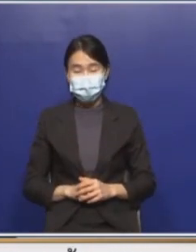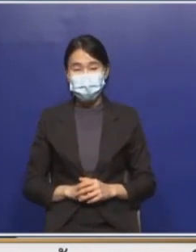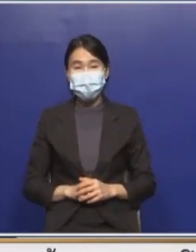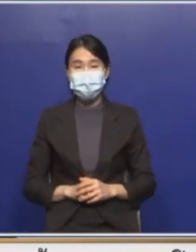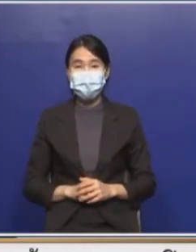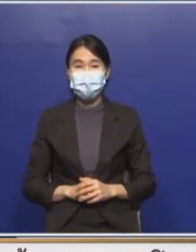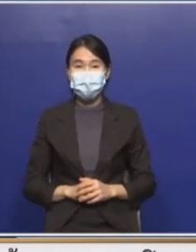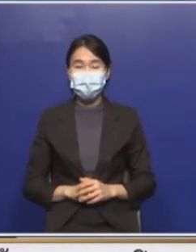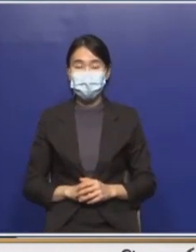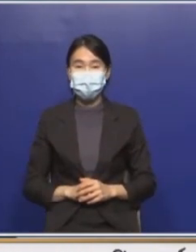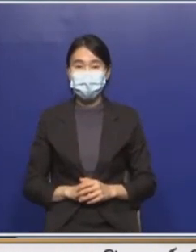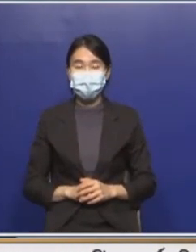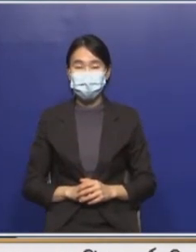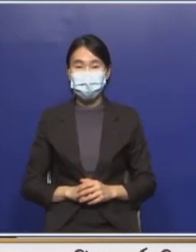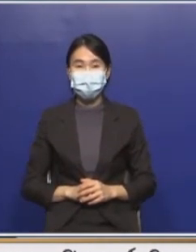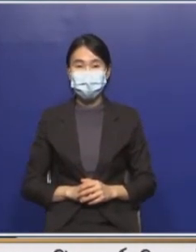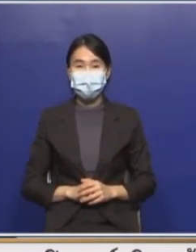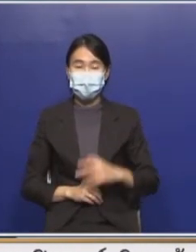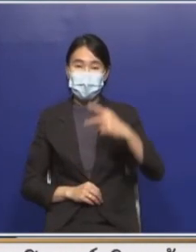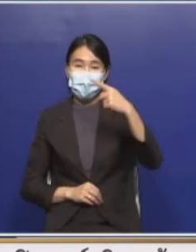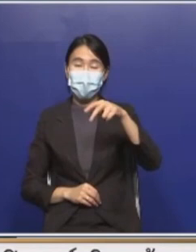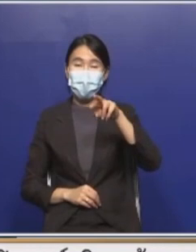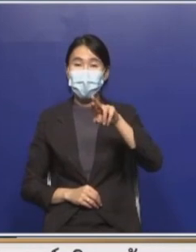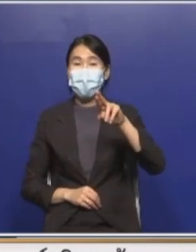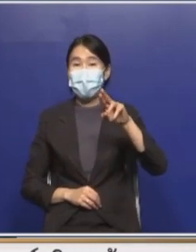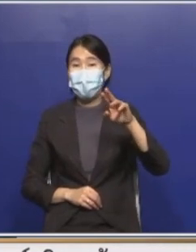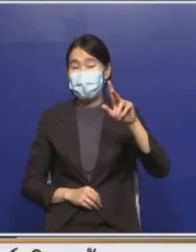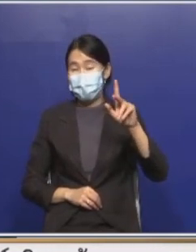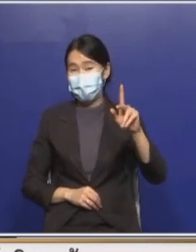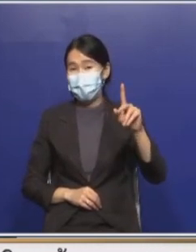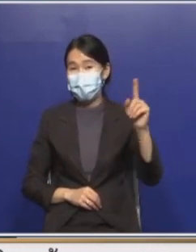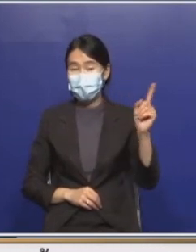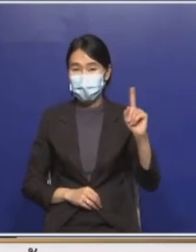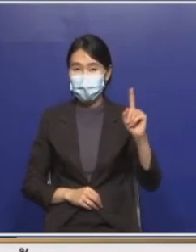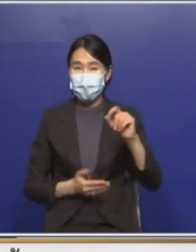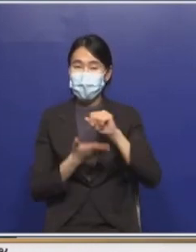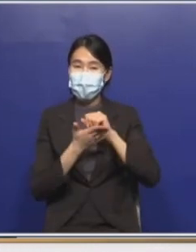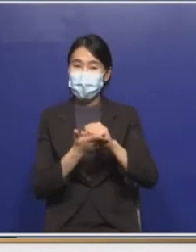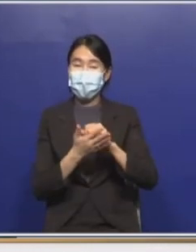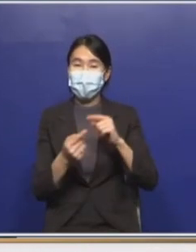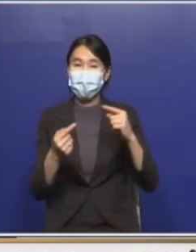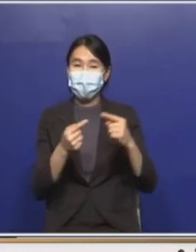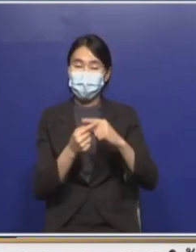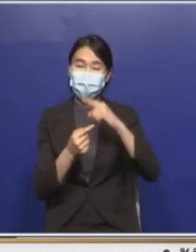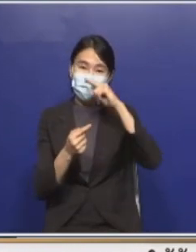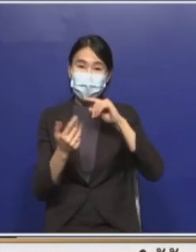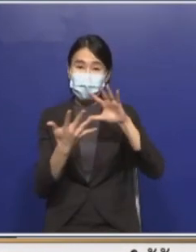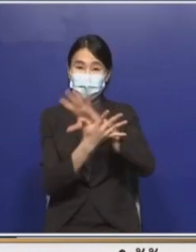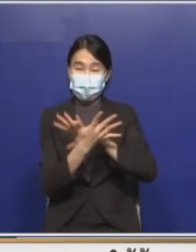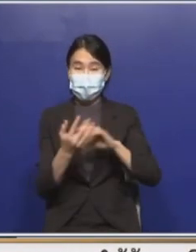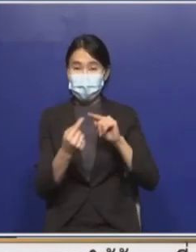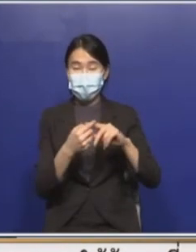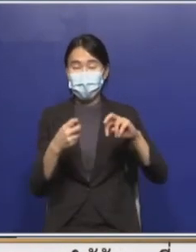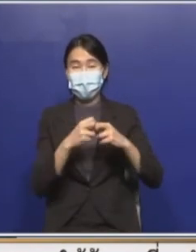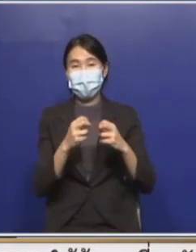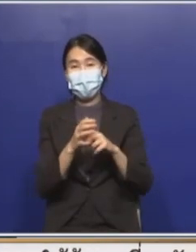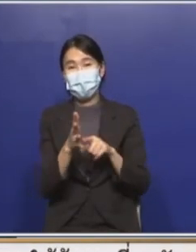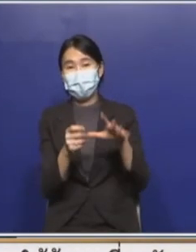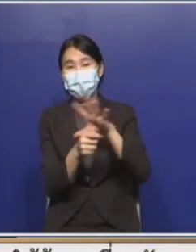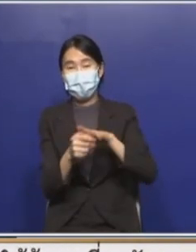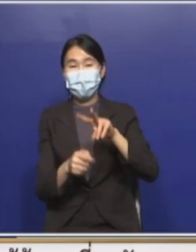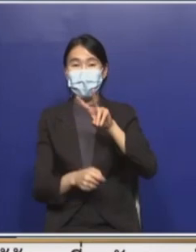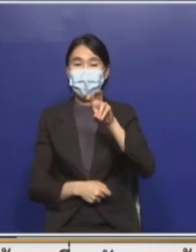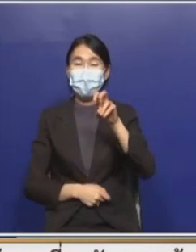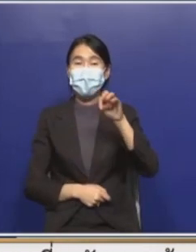ท่านประธานครับพระราชกำหนดบริหารราชการแผ่นดินในสถานการณ์ฉุกเฉิน